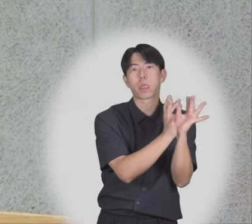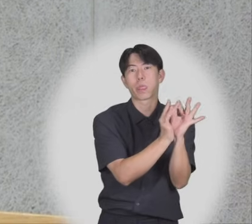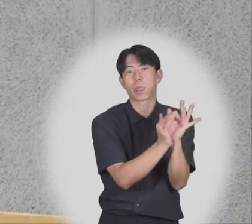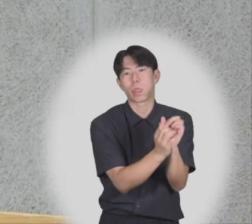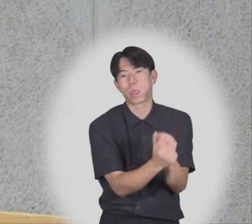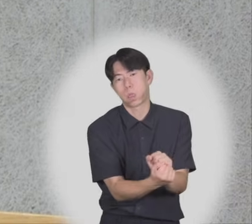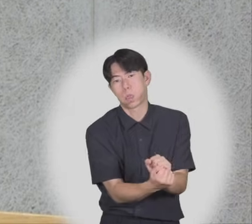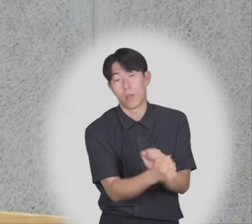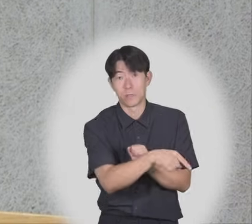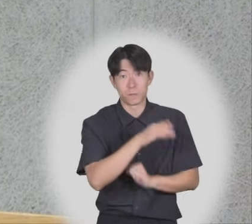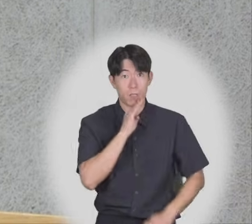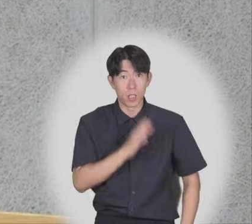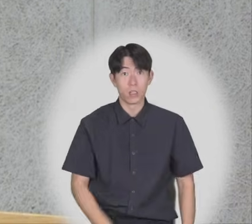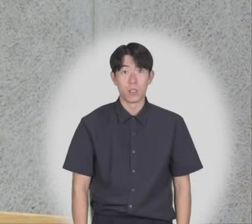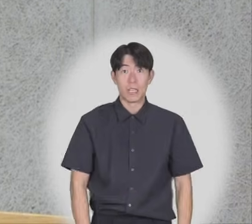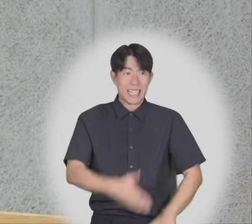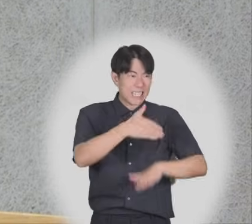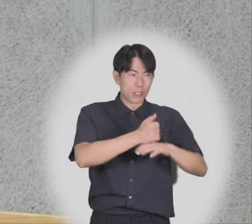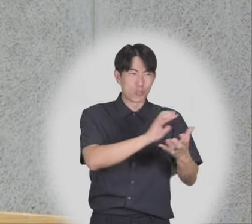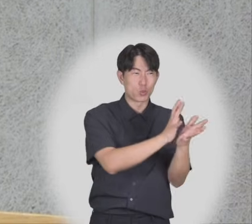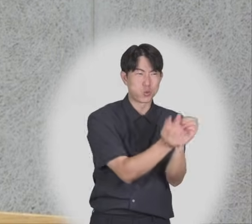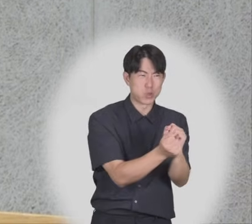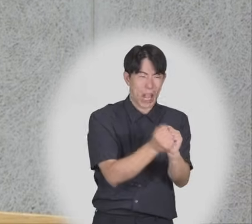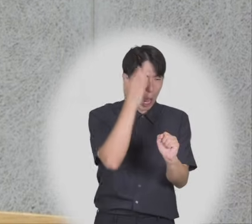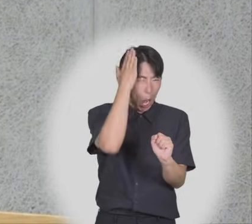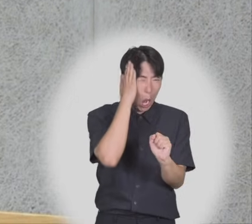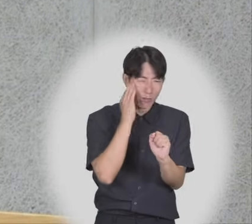이 꽃이 나중에는 아주 흉측하게 변합니다.